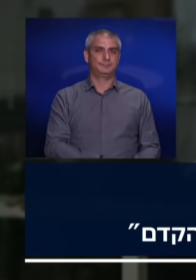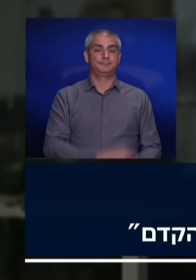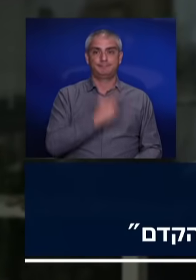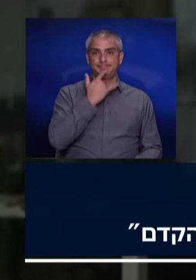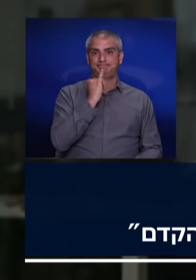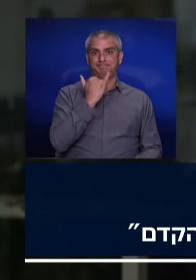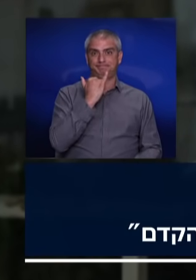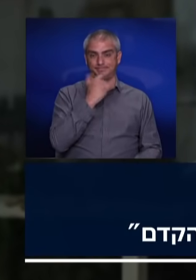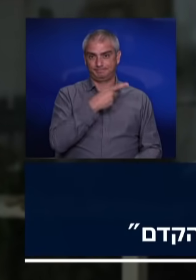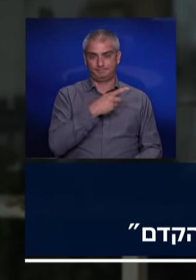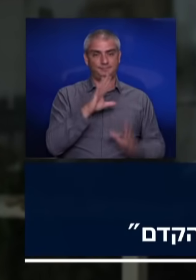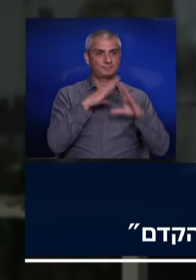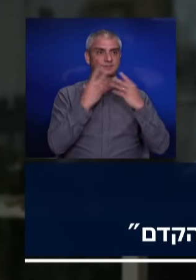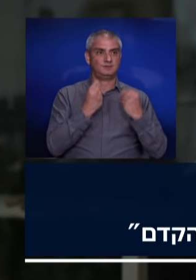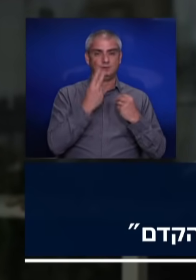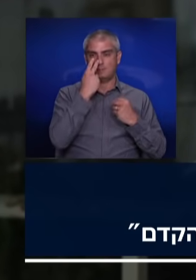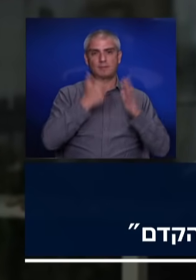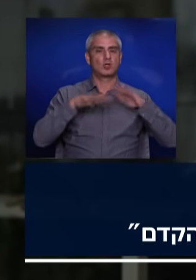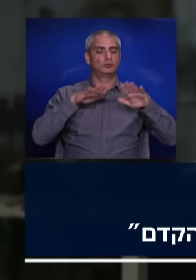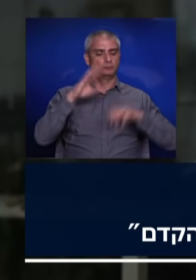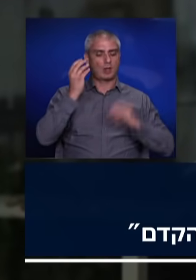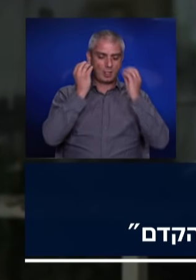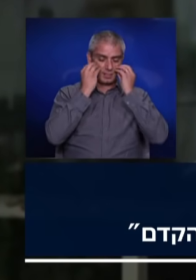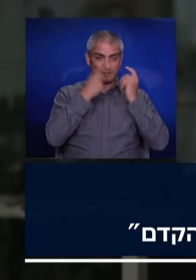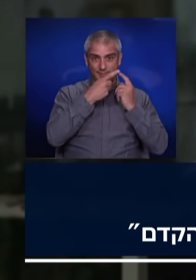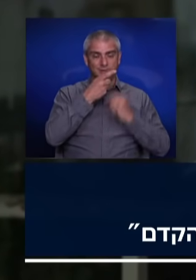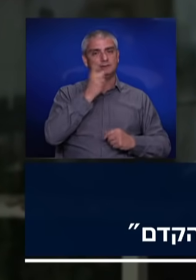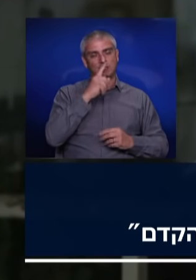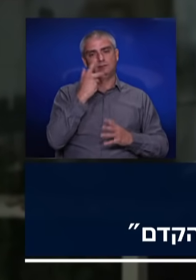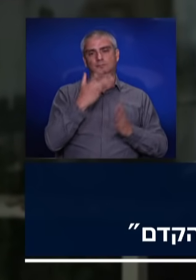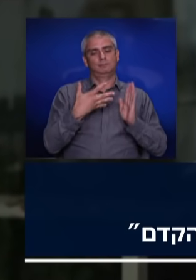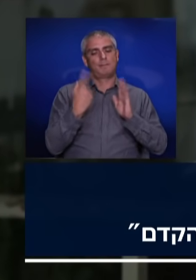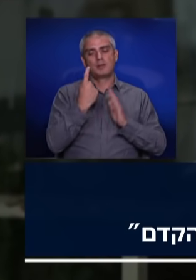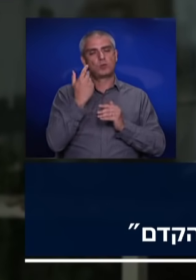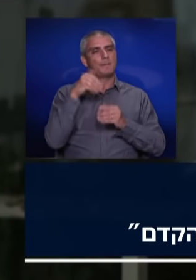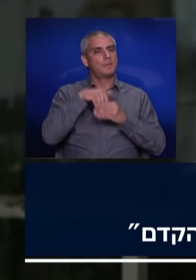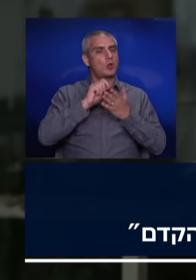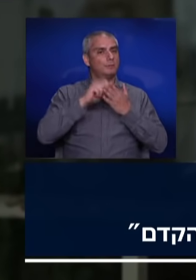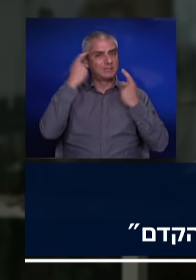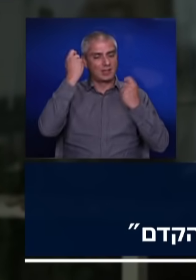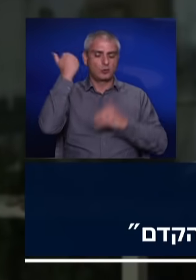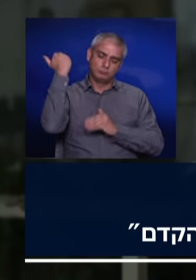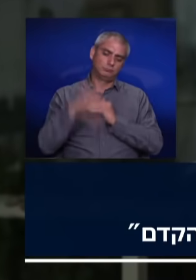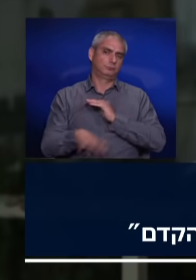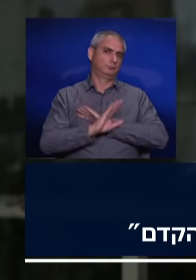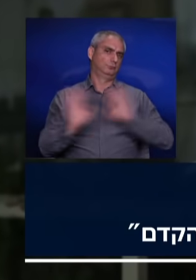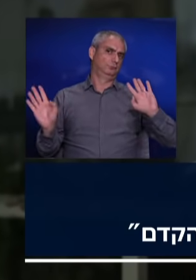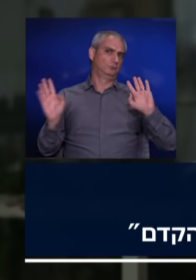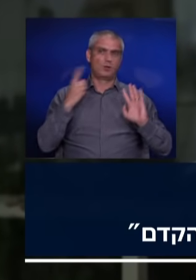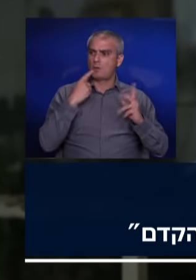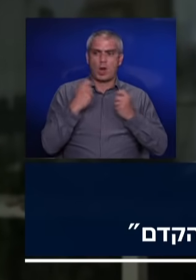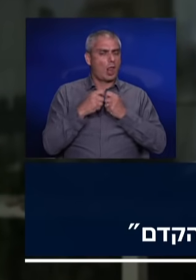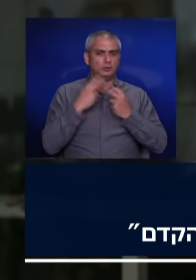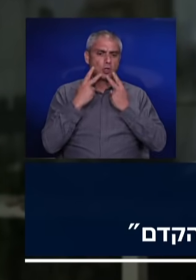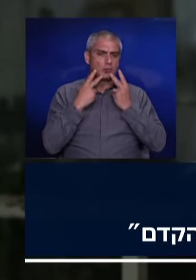נכון, מיכל, ערב טוב. מבחינת ראש הממשלה נפתלי בנט, צריך לסיים את הבידודים במערכת החינוך. למעשה הוא אומר את זה ללא קשר